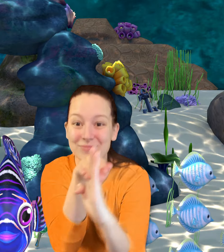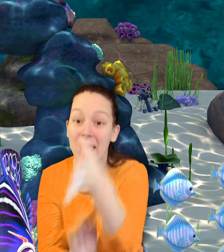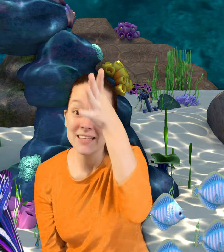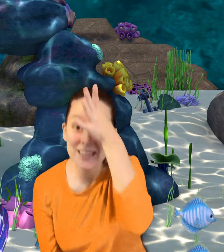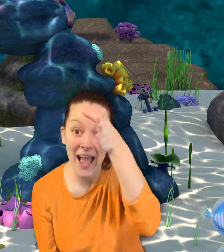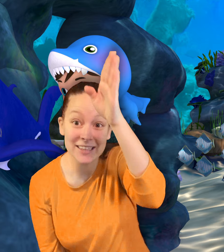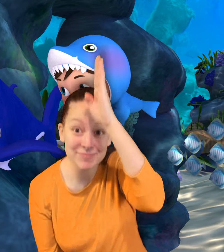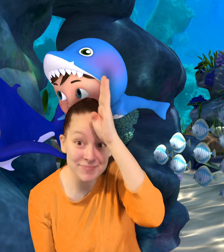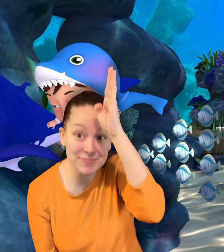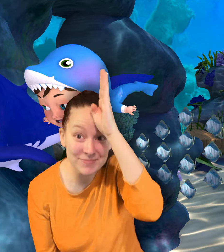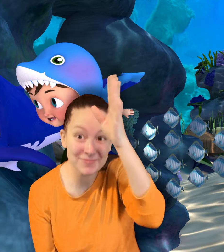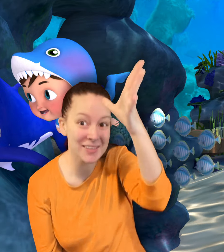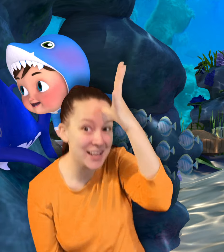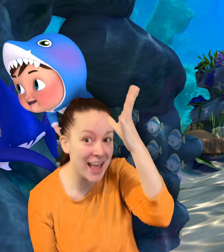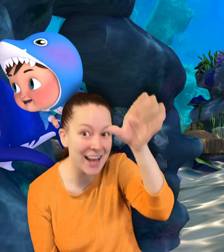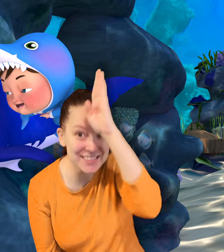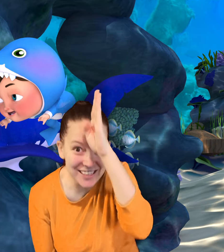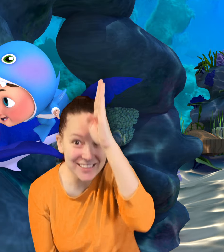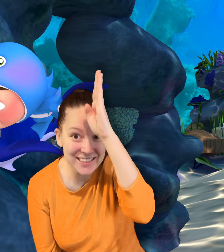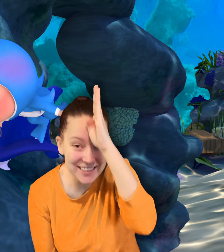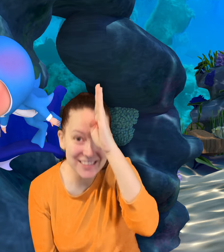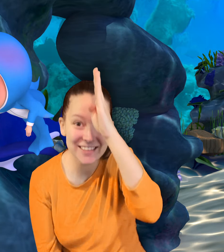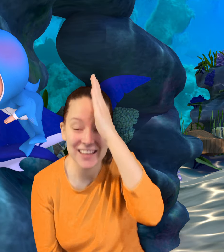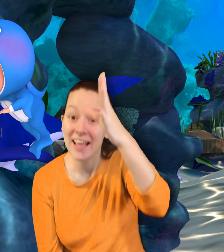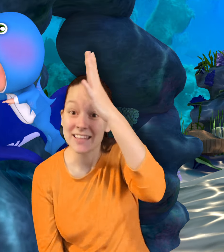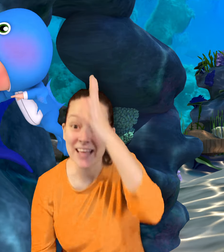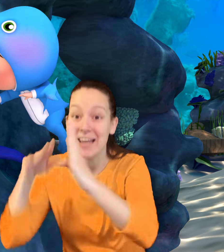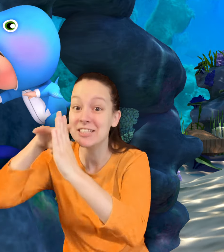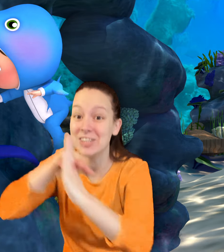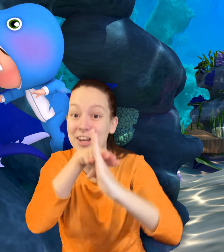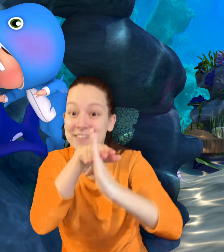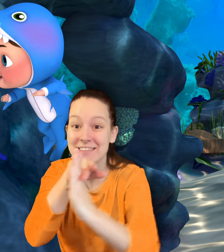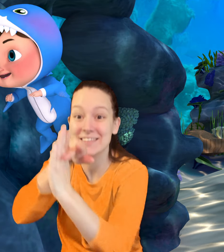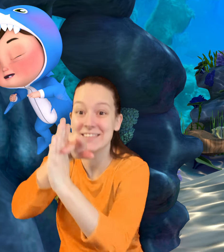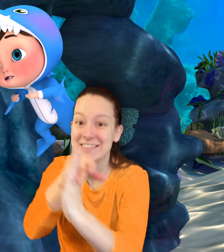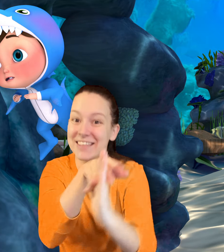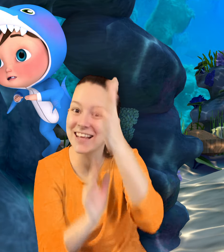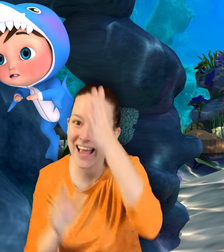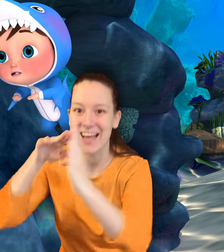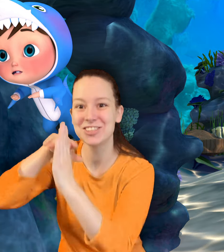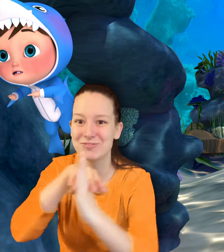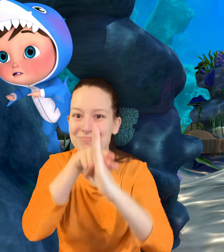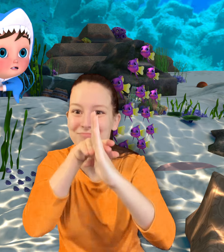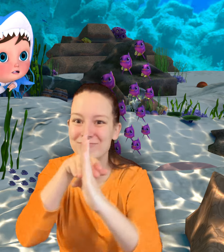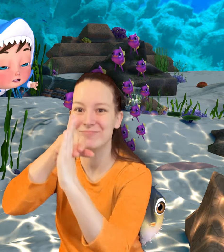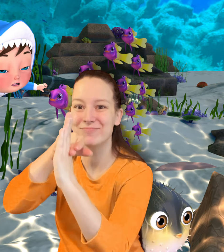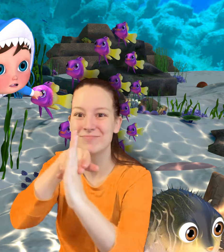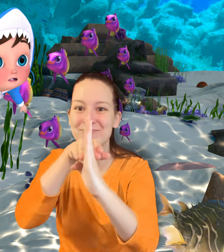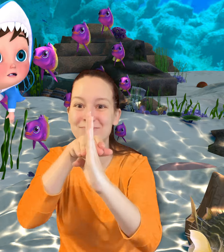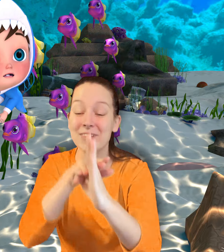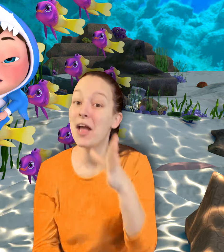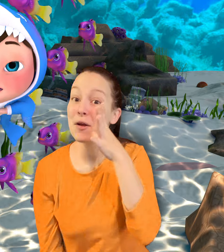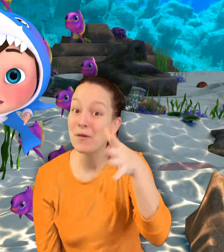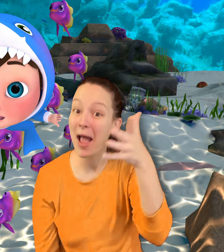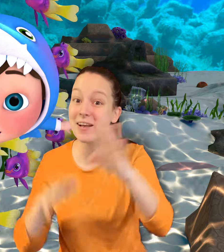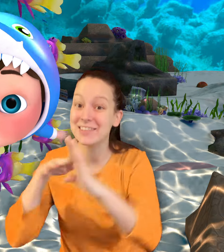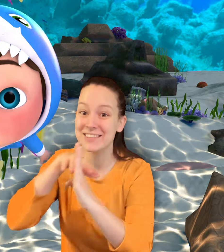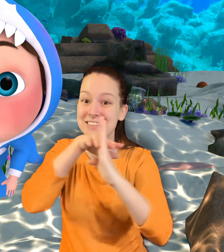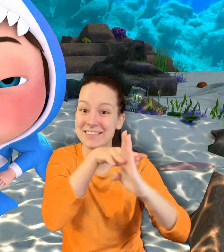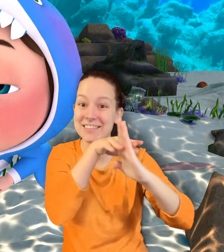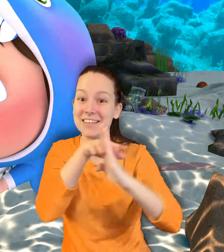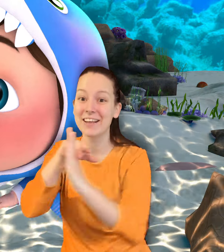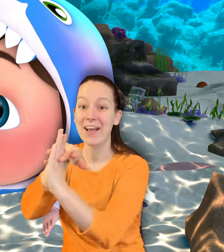パパザメパパザメパパザメパパザメおば